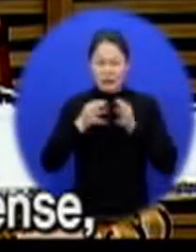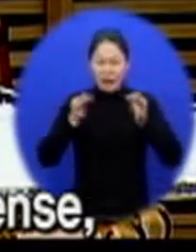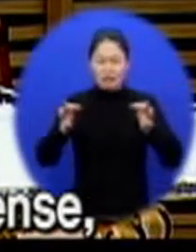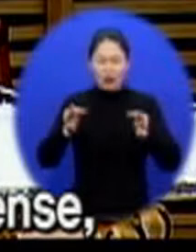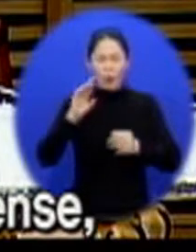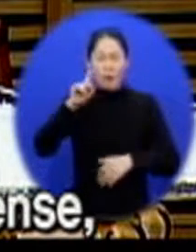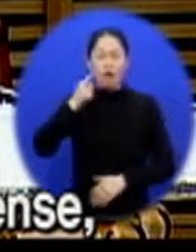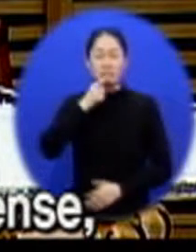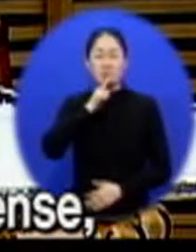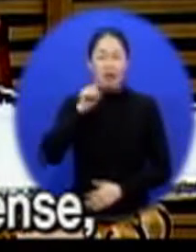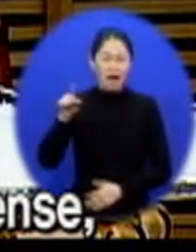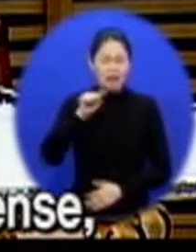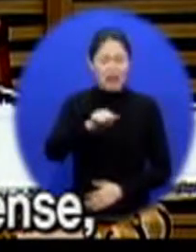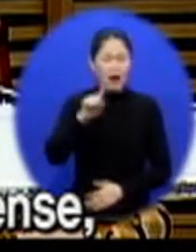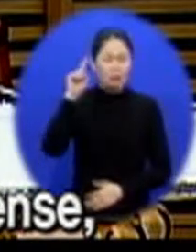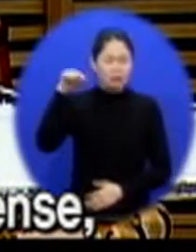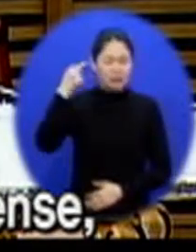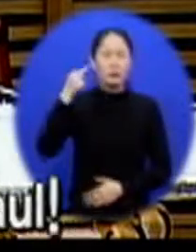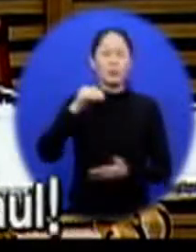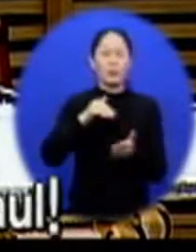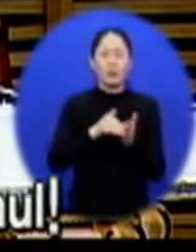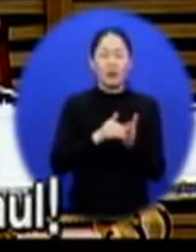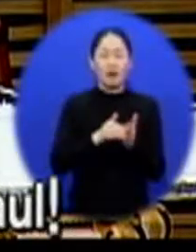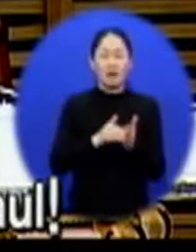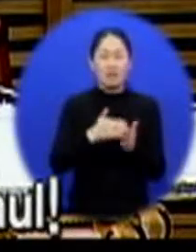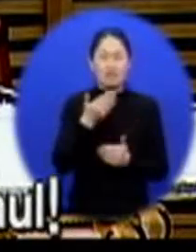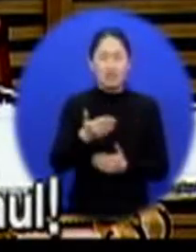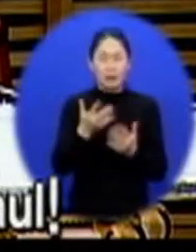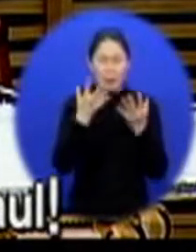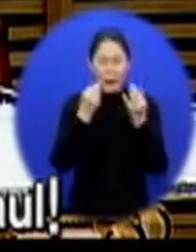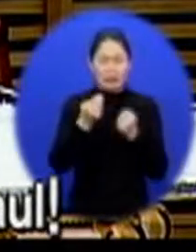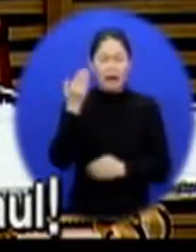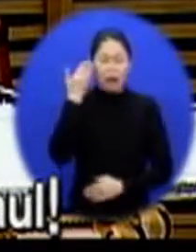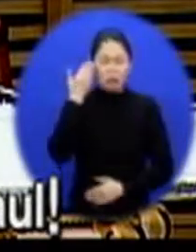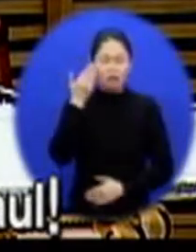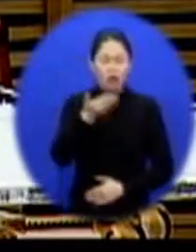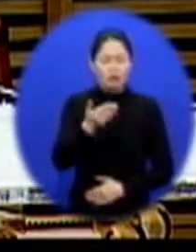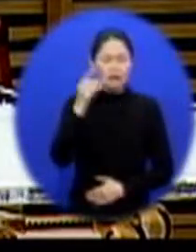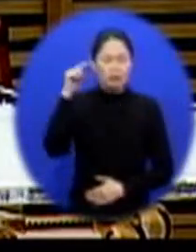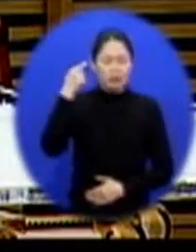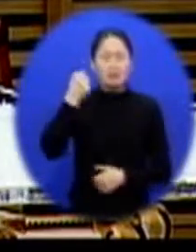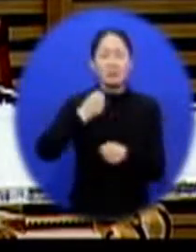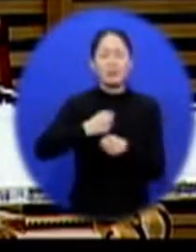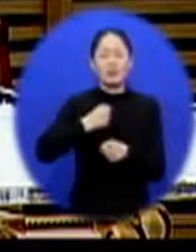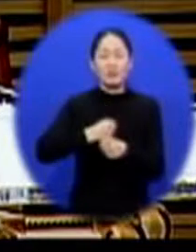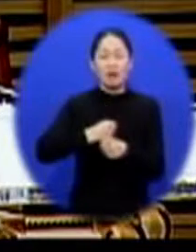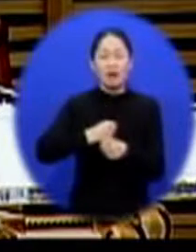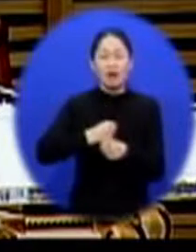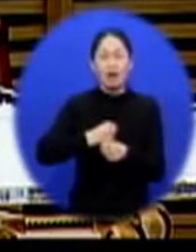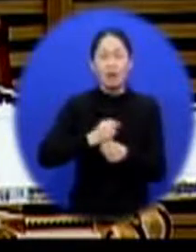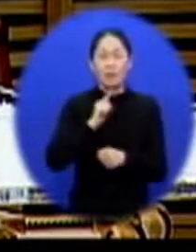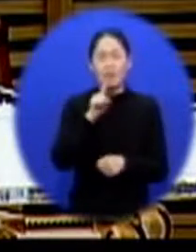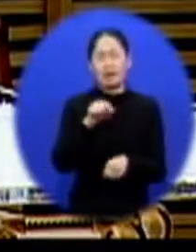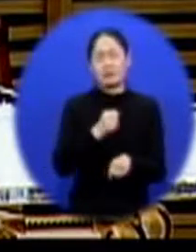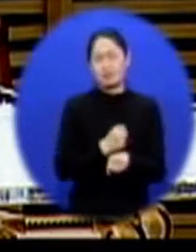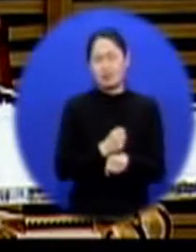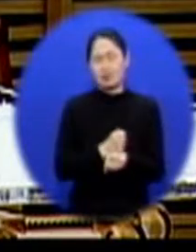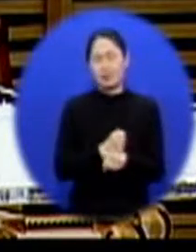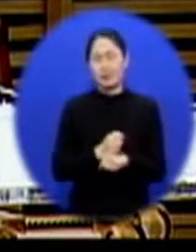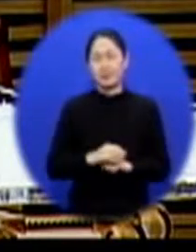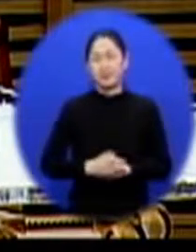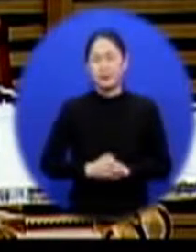바우 라 내가 미쳐 또 다 내 많은 학문이 너를 미치게 한다 그렇게 말했습니다